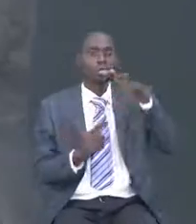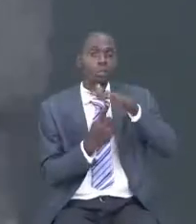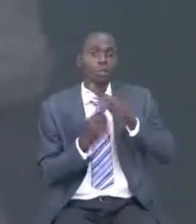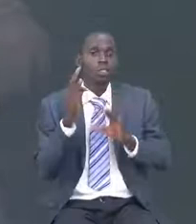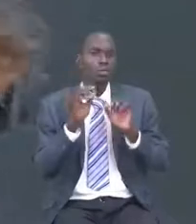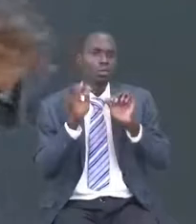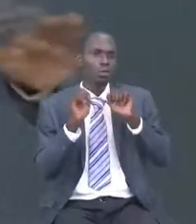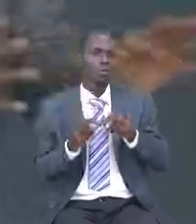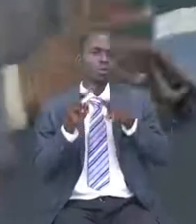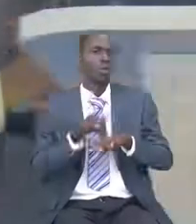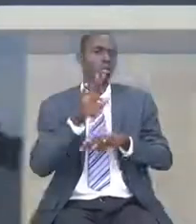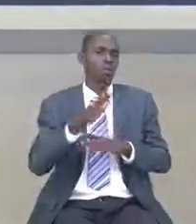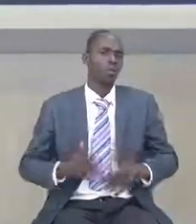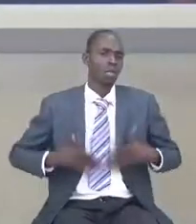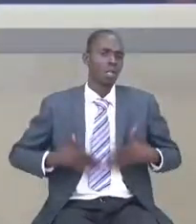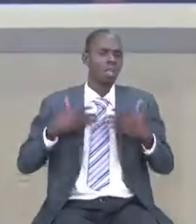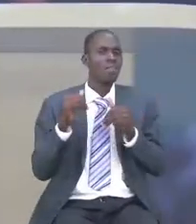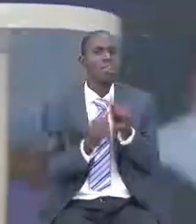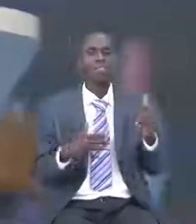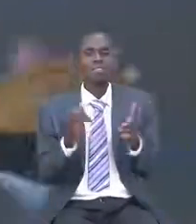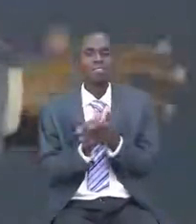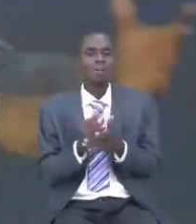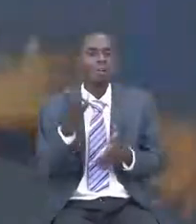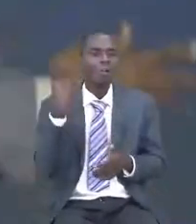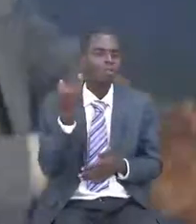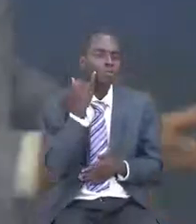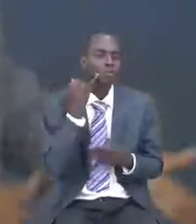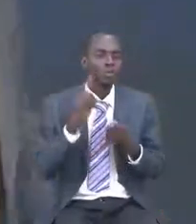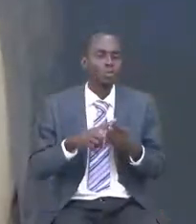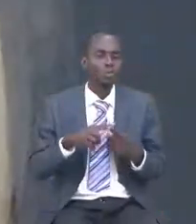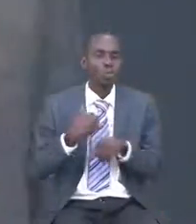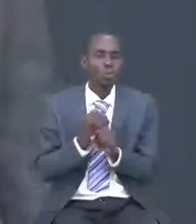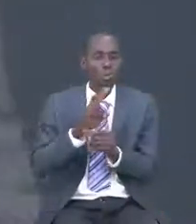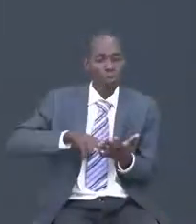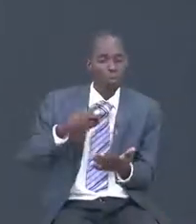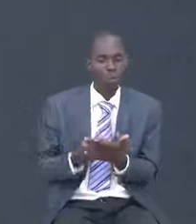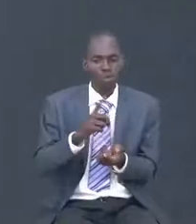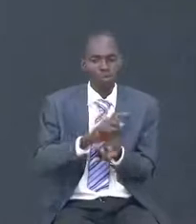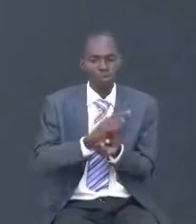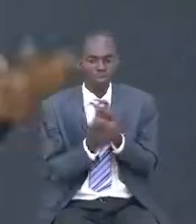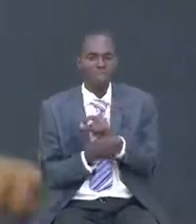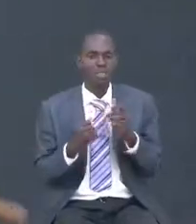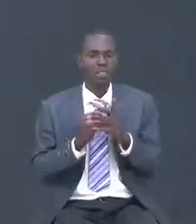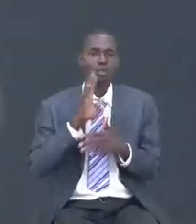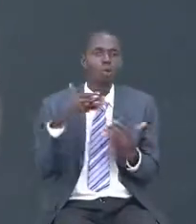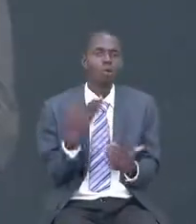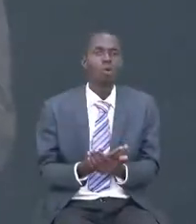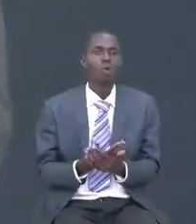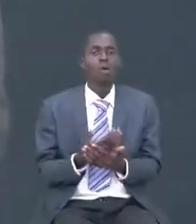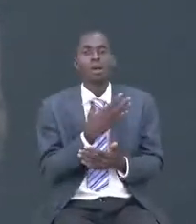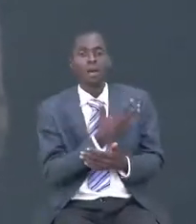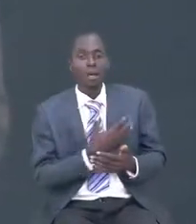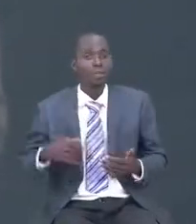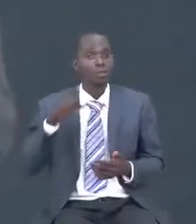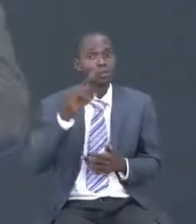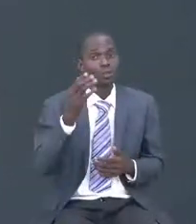et tout ce qui était censé être une pierre d'achoppement, tu transformes cela et tu es toujours positif. Et